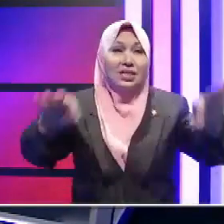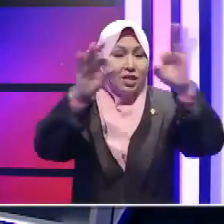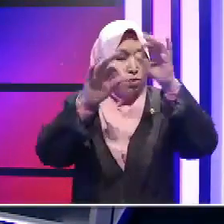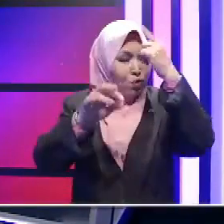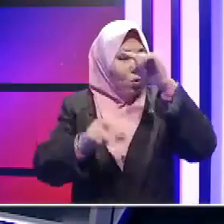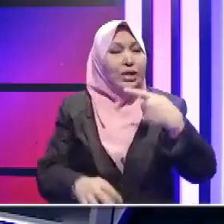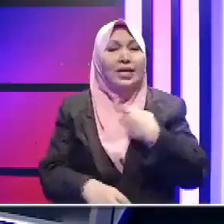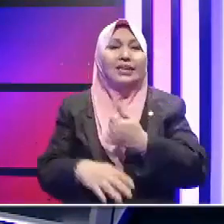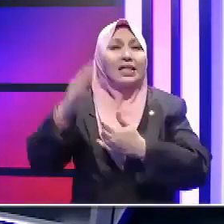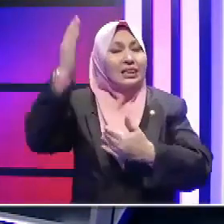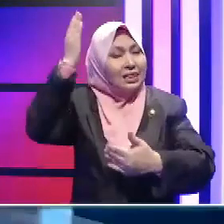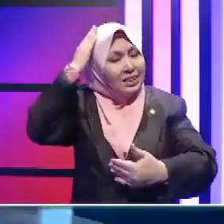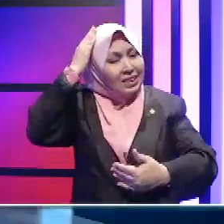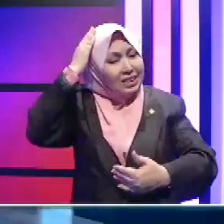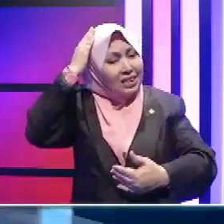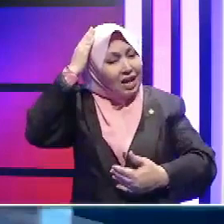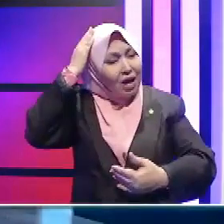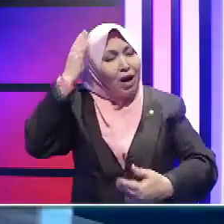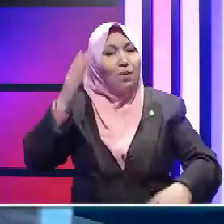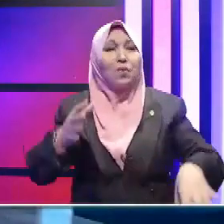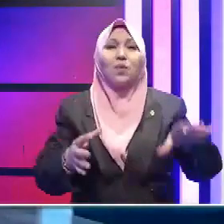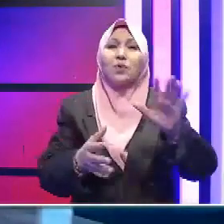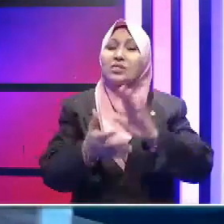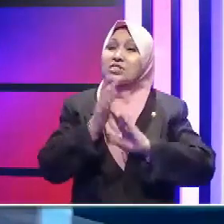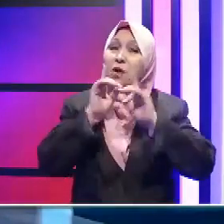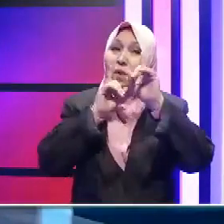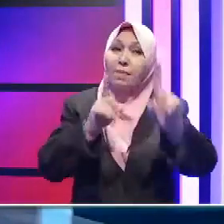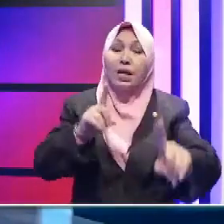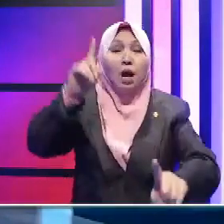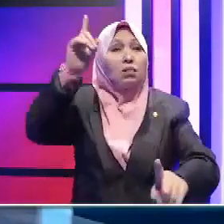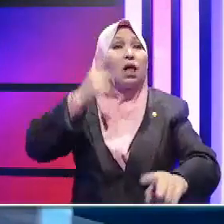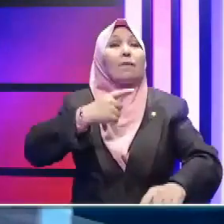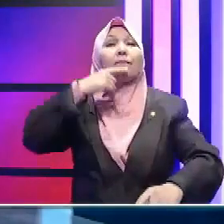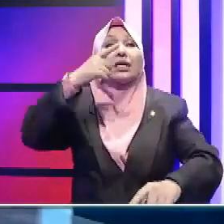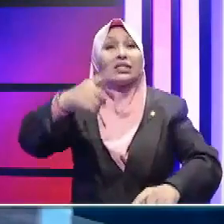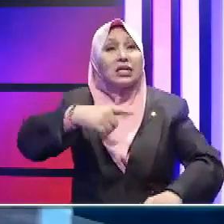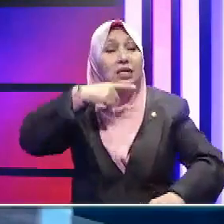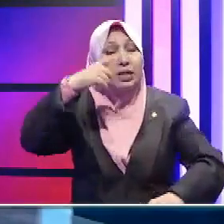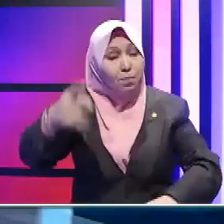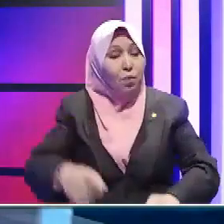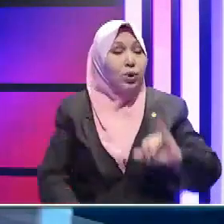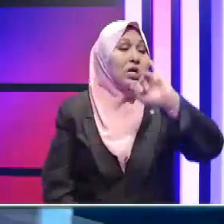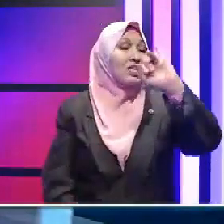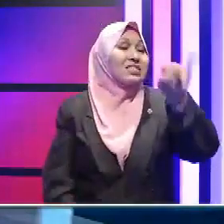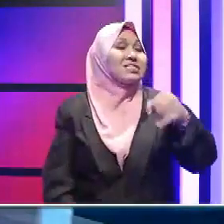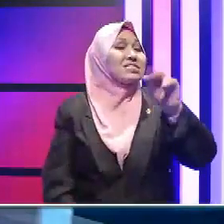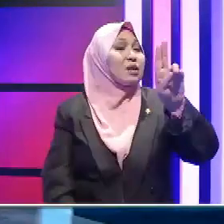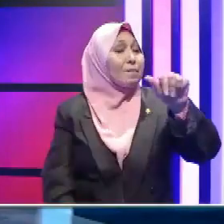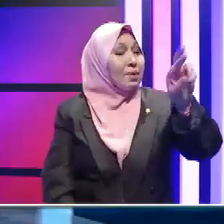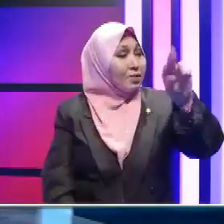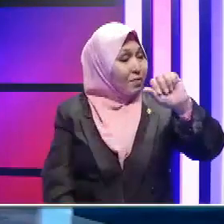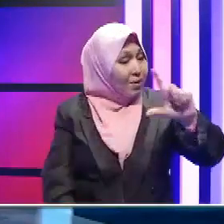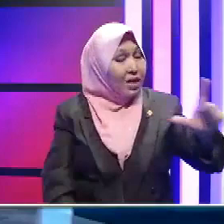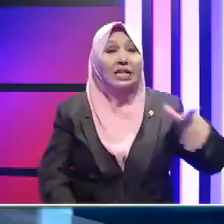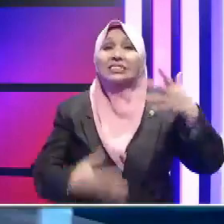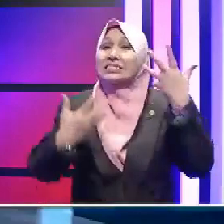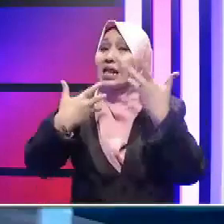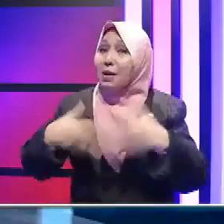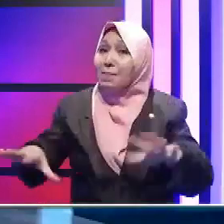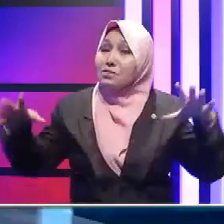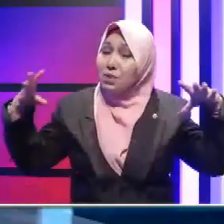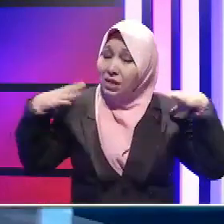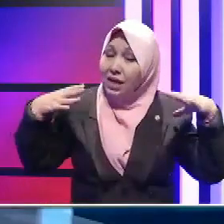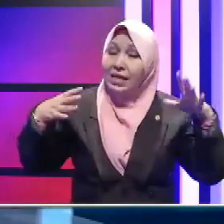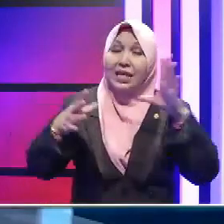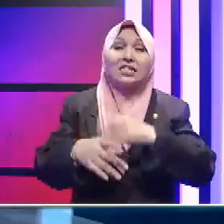jawaban pertama Allah menyebut Jibril selepas Malay Hai yang kedua Abbas sebut Jibril sebagai